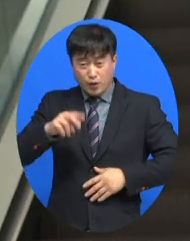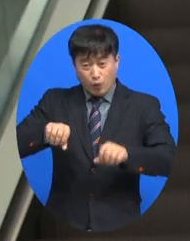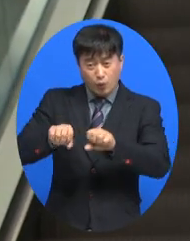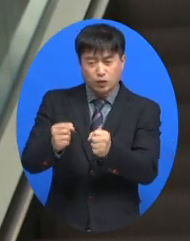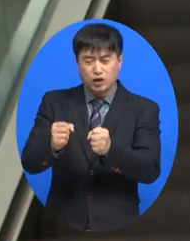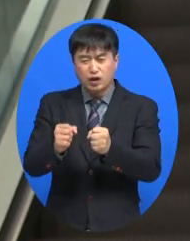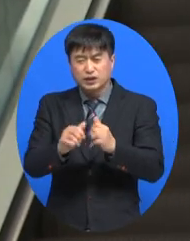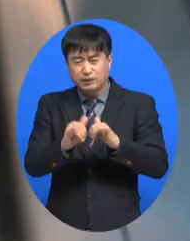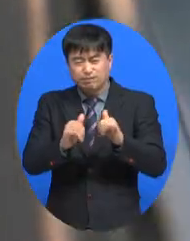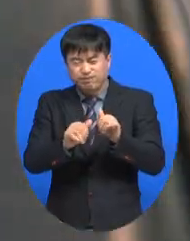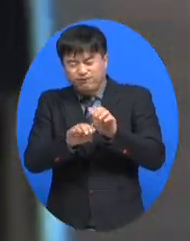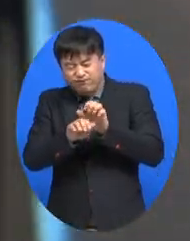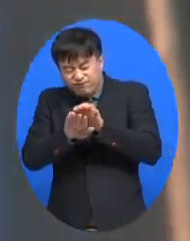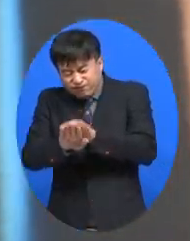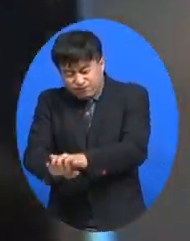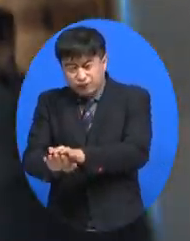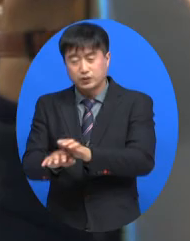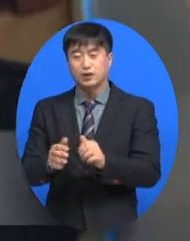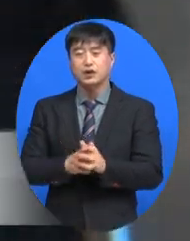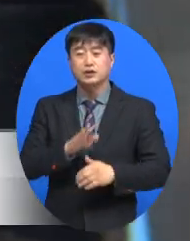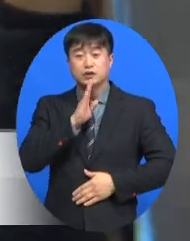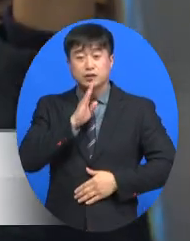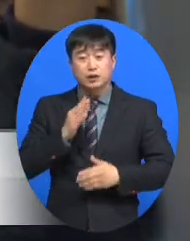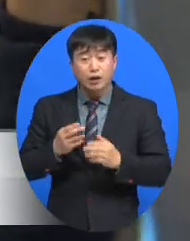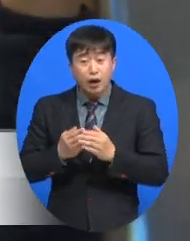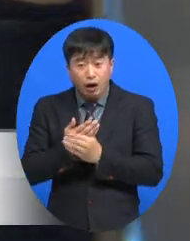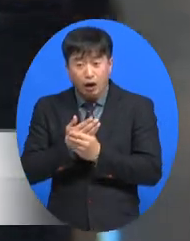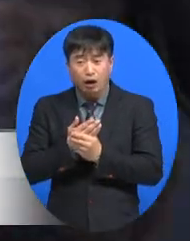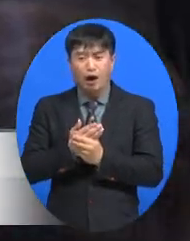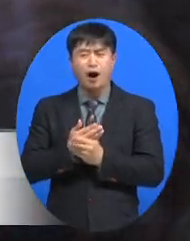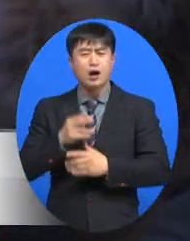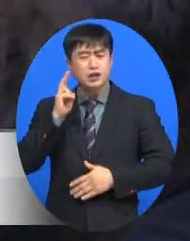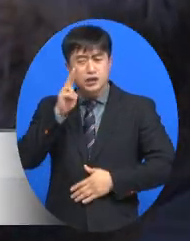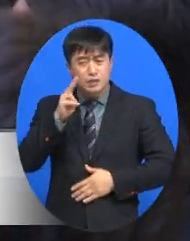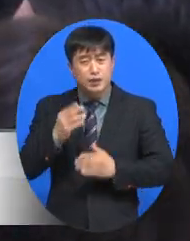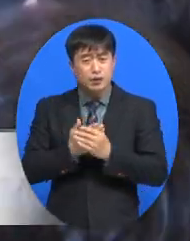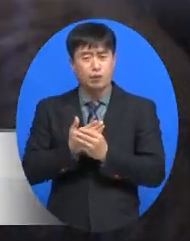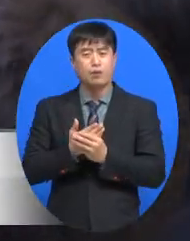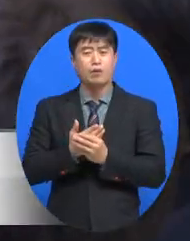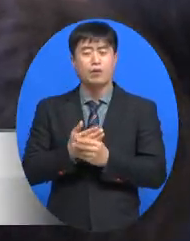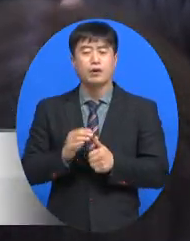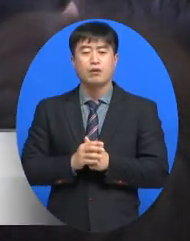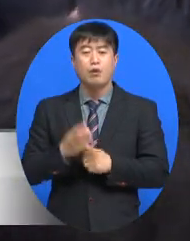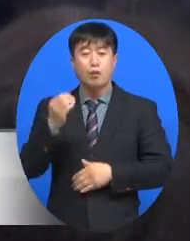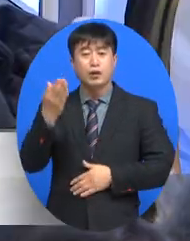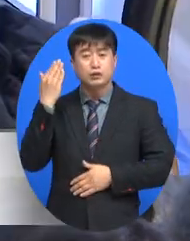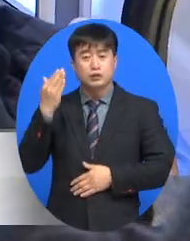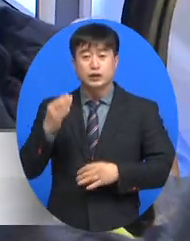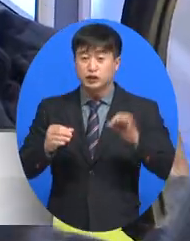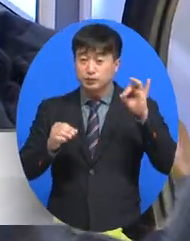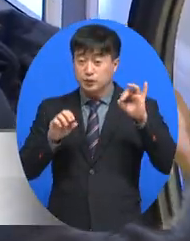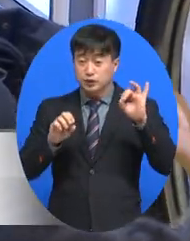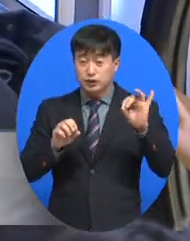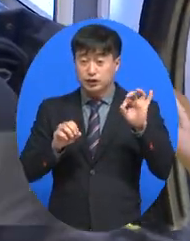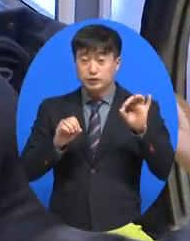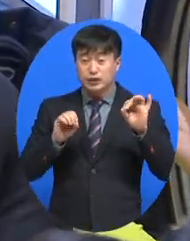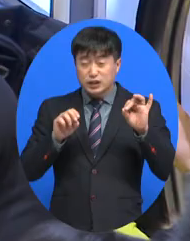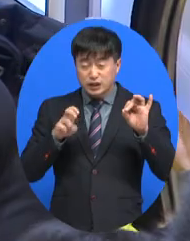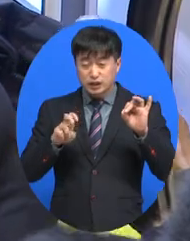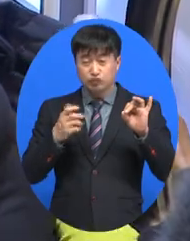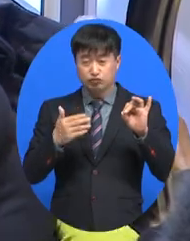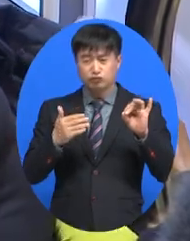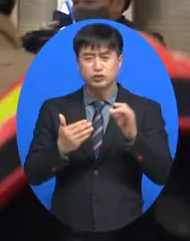역주행하며 압사사고가 발생했습니다. 실제 사고였다면 끔찍한 참사로 이어졌을 상황. 얼마 전 있었던 12구